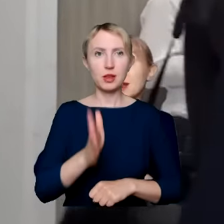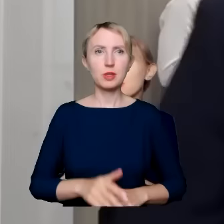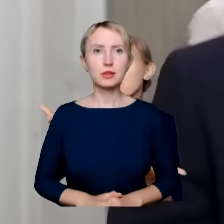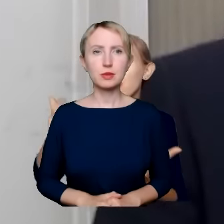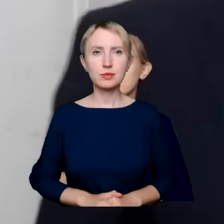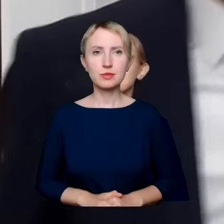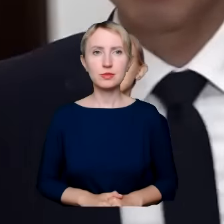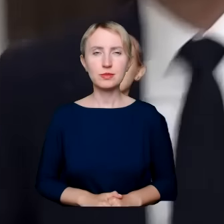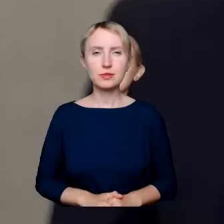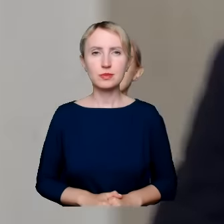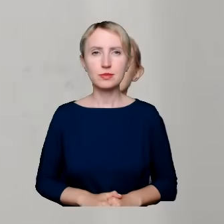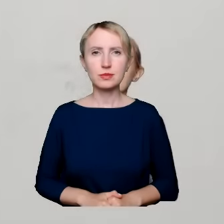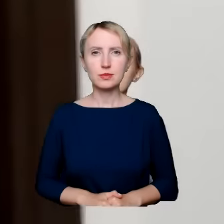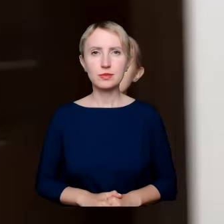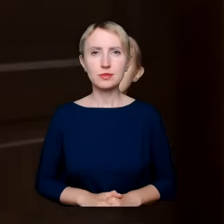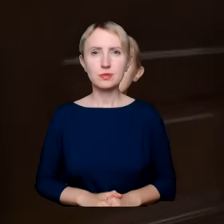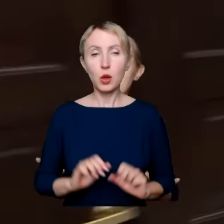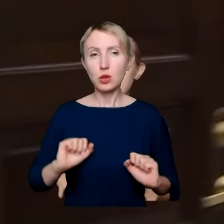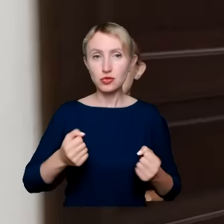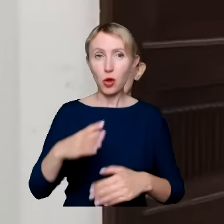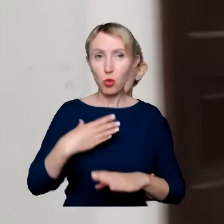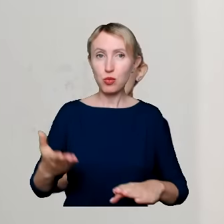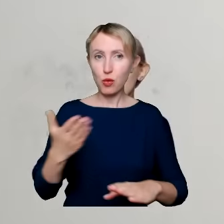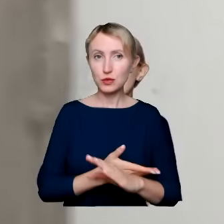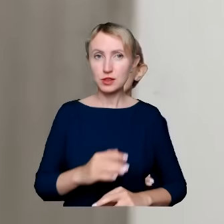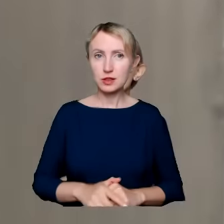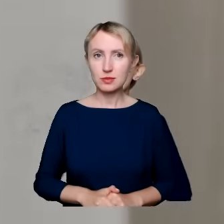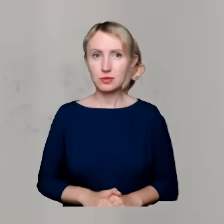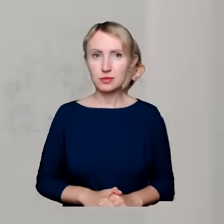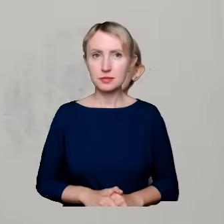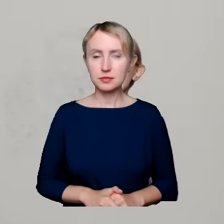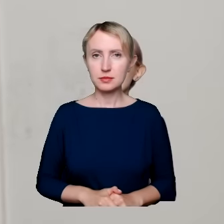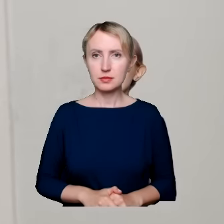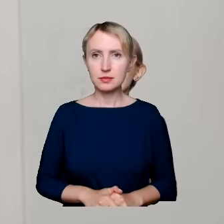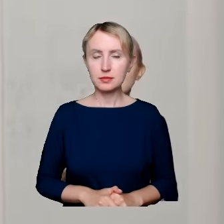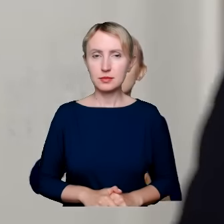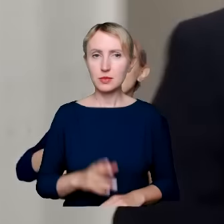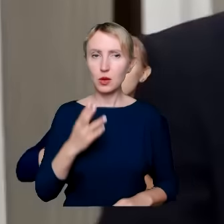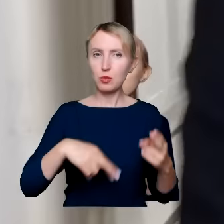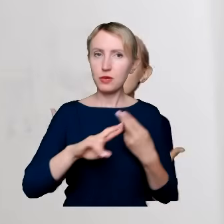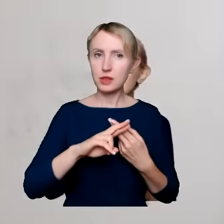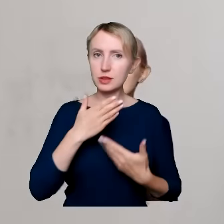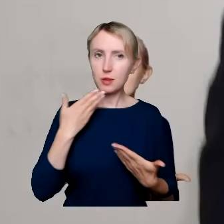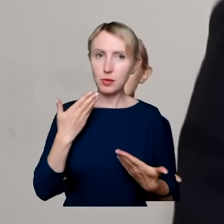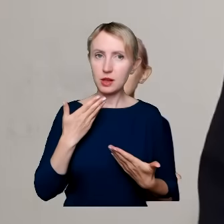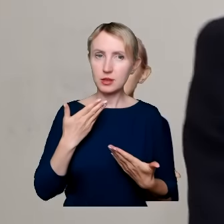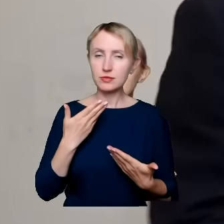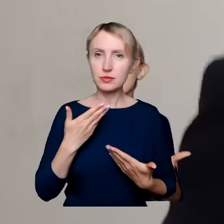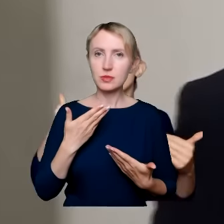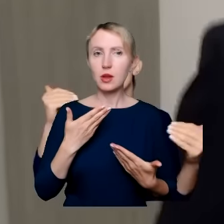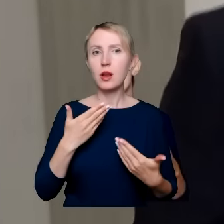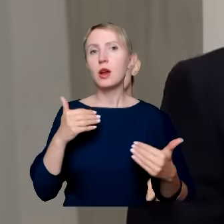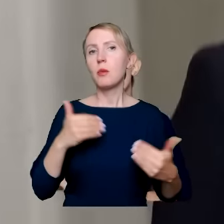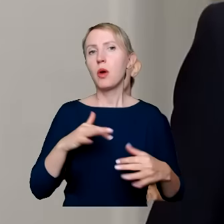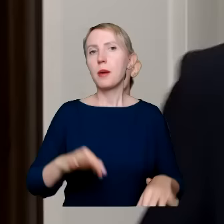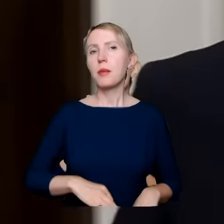przecież tak pan działał wówczas. No to jak nie odpowie pan na te pytania, to chociaż może pan powie do